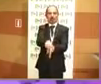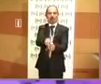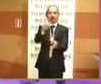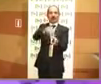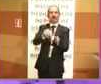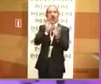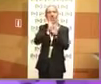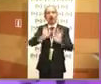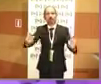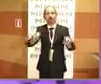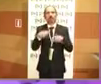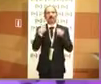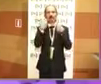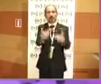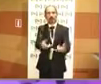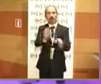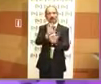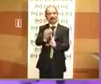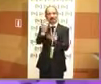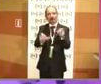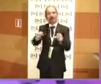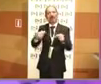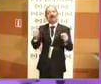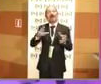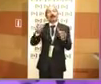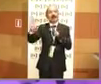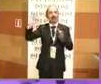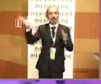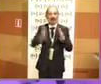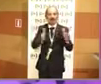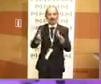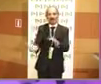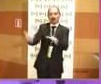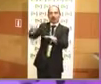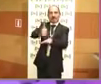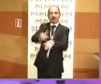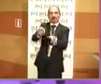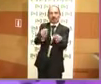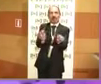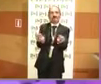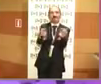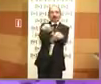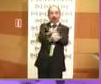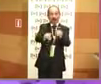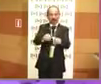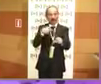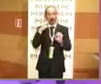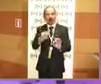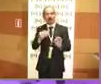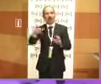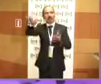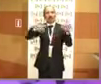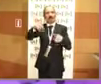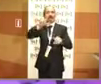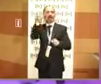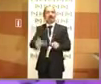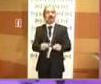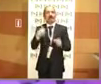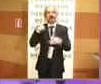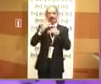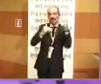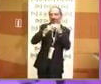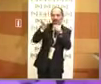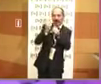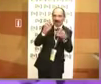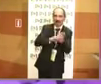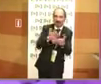opportunità di appartenenza. Apriremo una fase costituente, chiamando tutta l'Italia che vuole sui nostri valori a rifondare